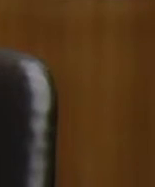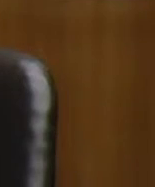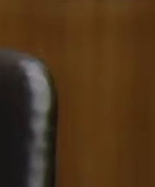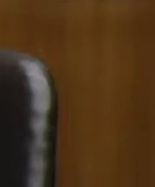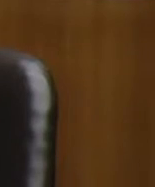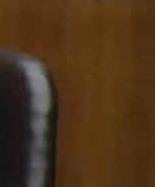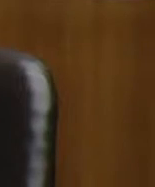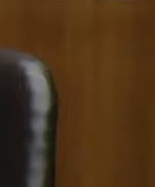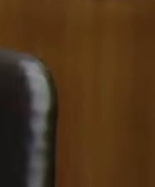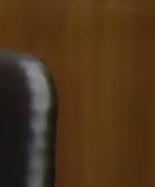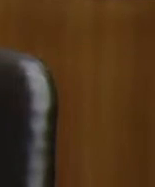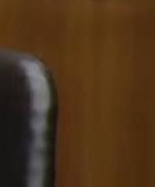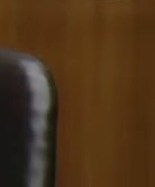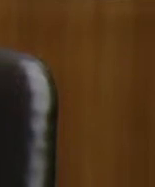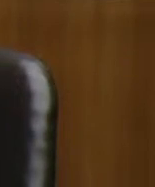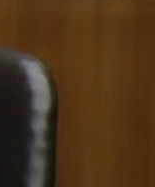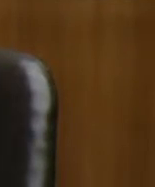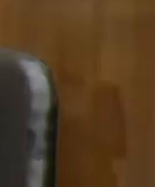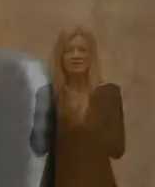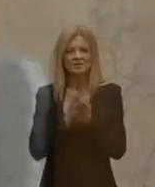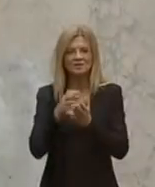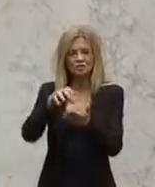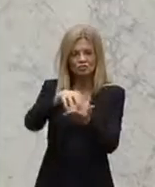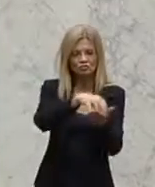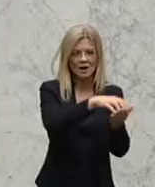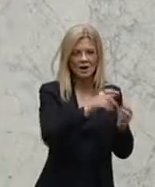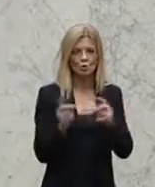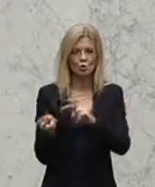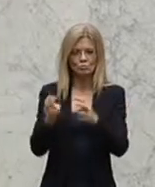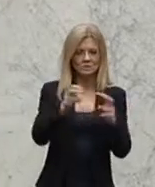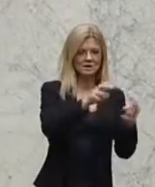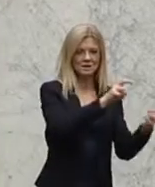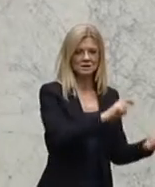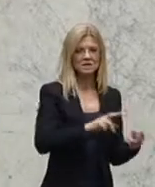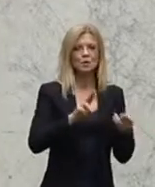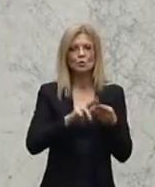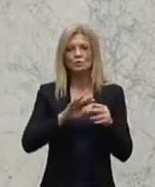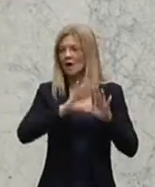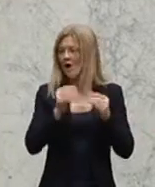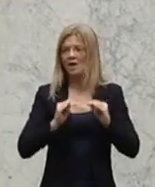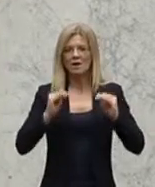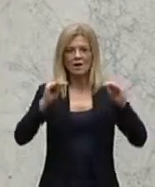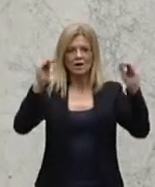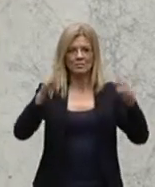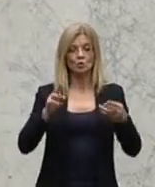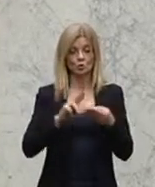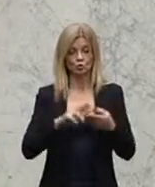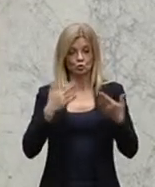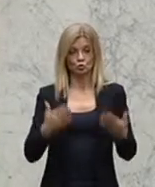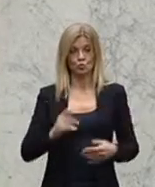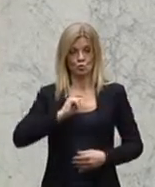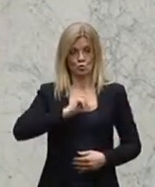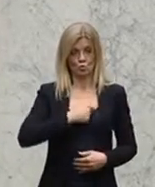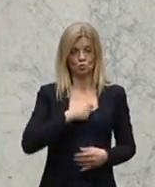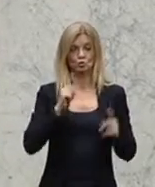Dienststellen, auf allen Ebenen, und dass diese Haltung in den Gemeinden, in den Städten, in den Bezirken